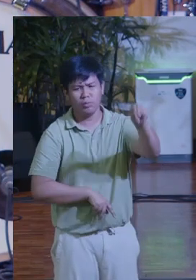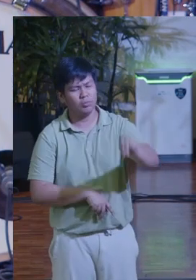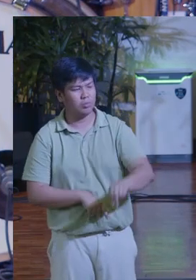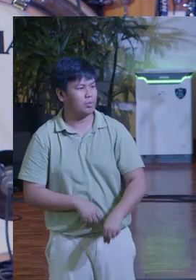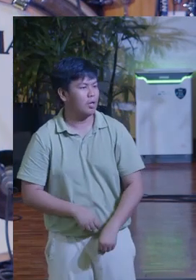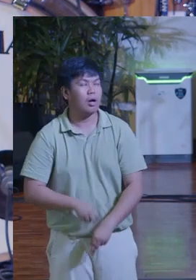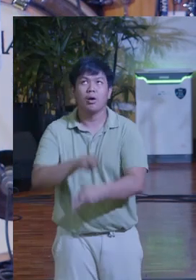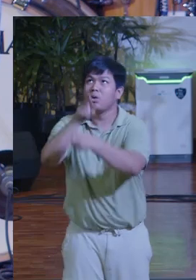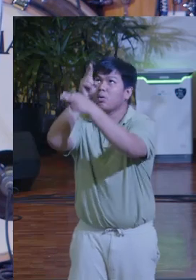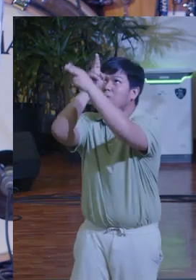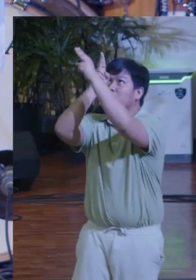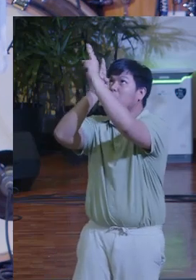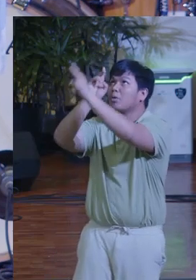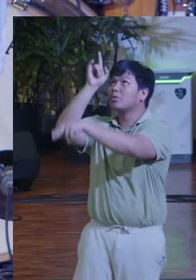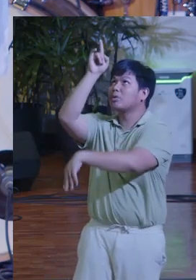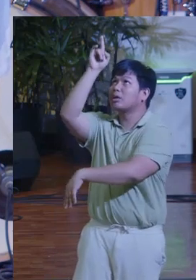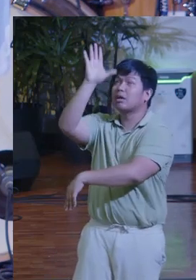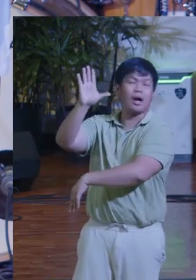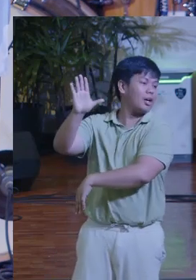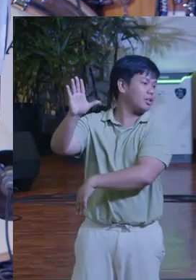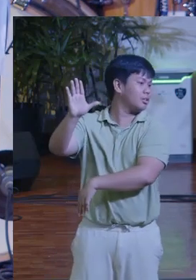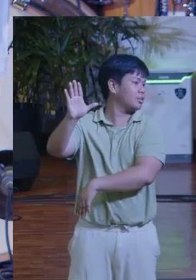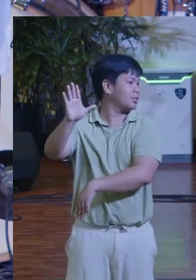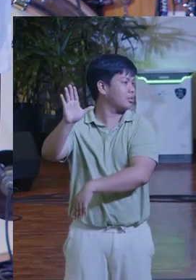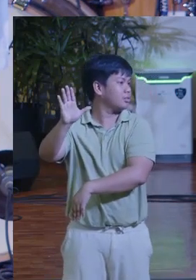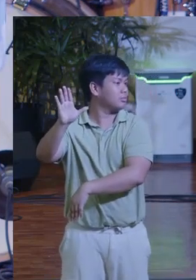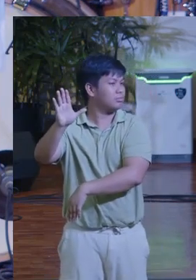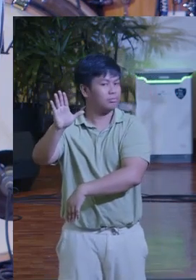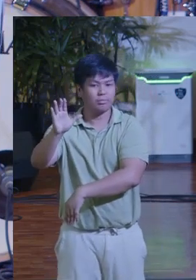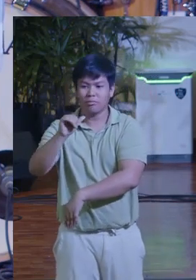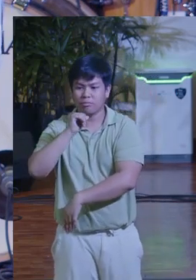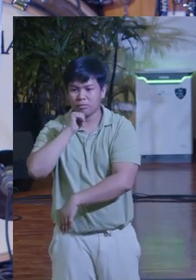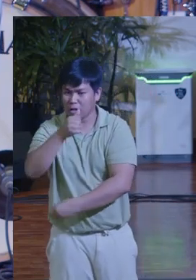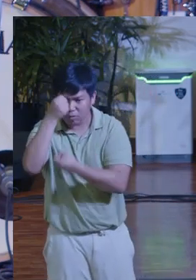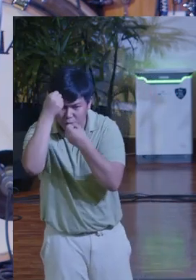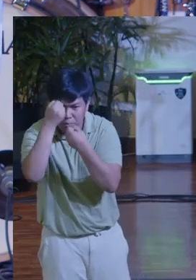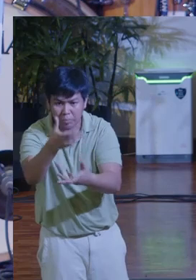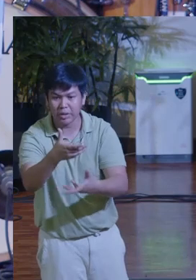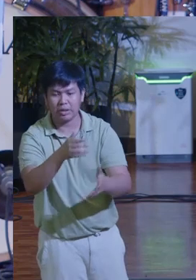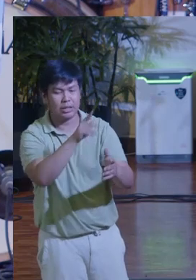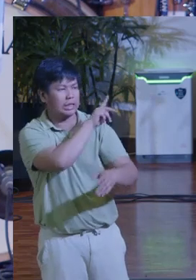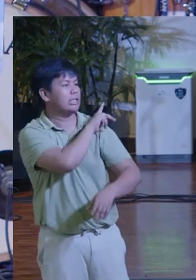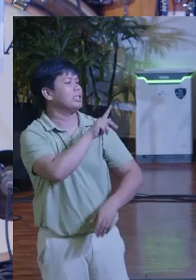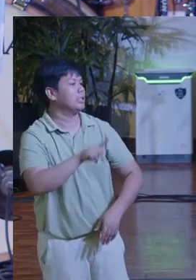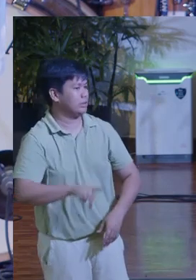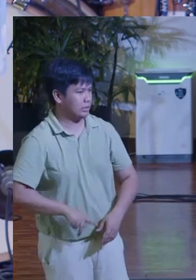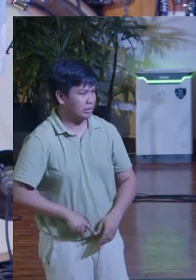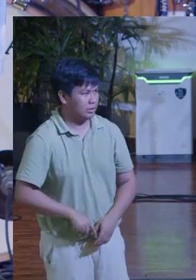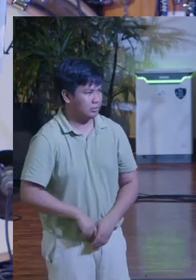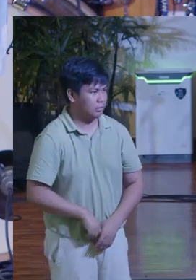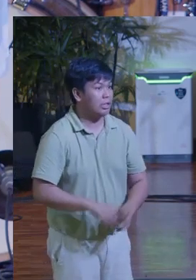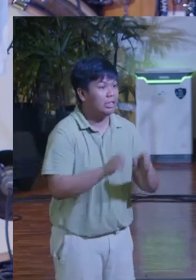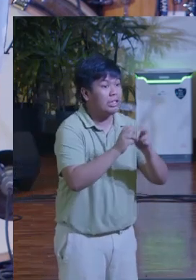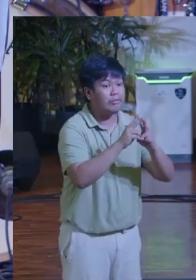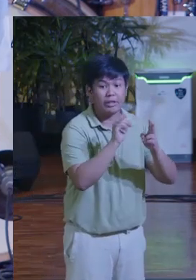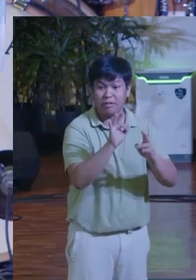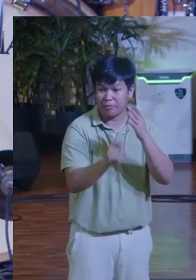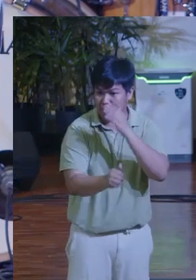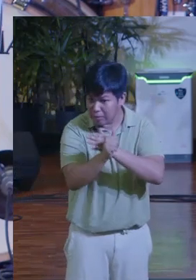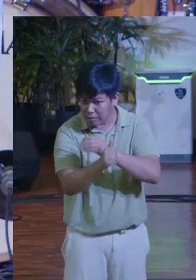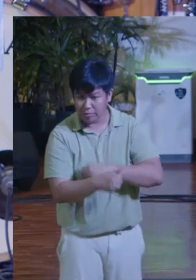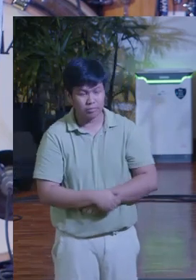God and did not do as the king of Egypt commanded them, but let the male